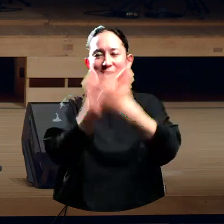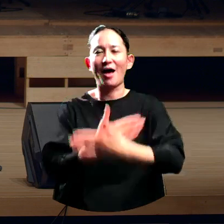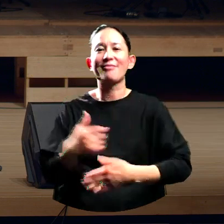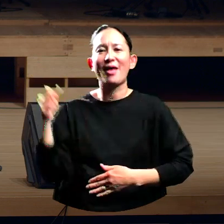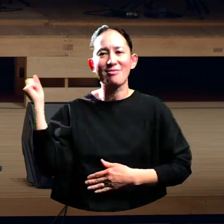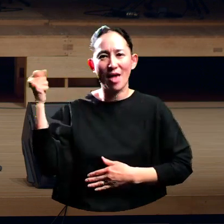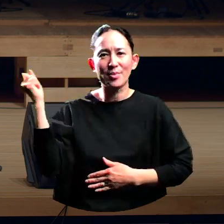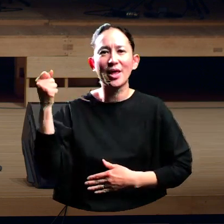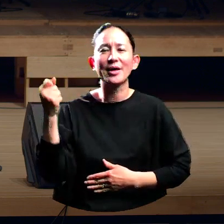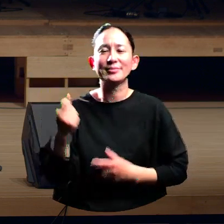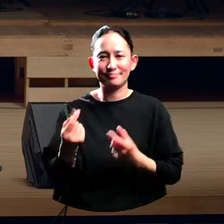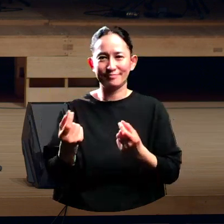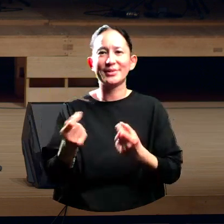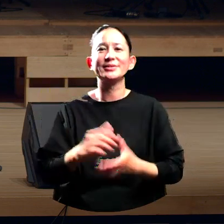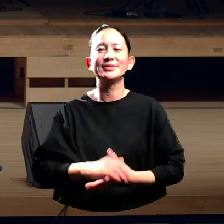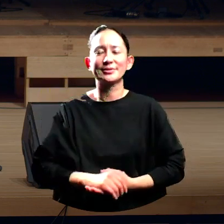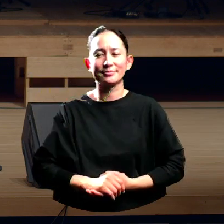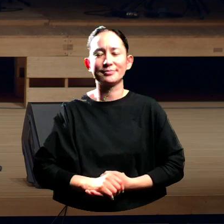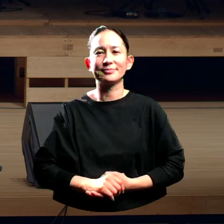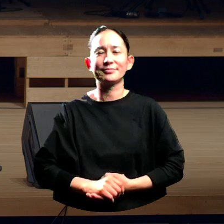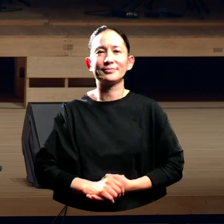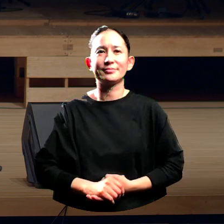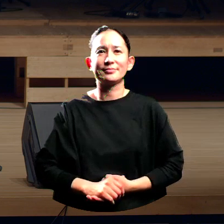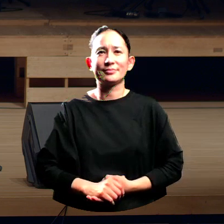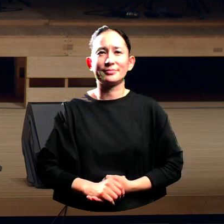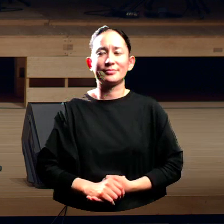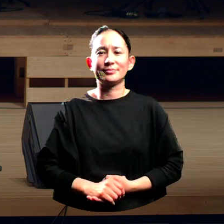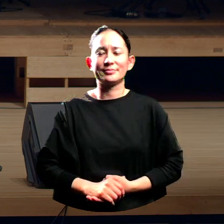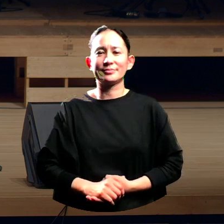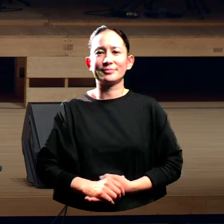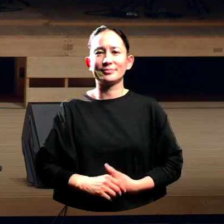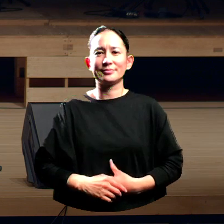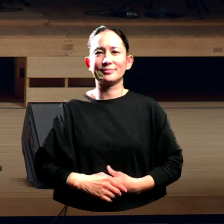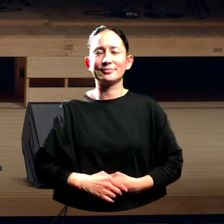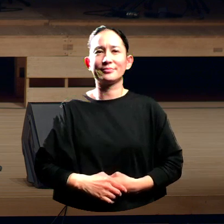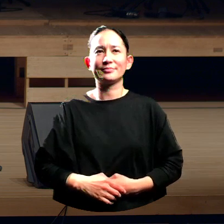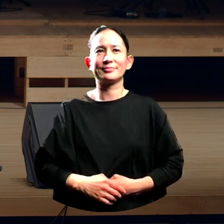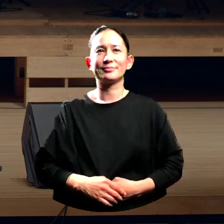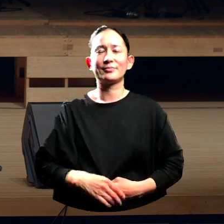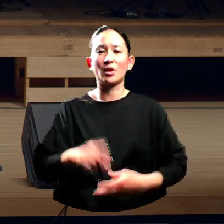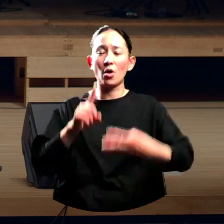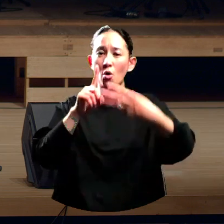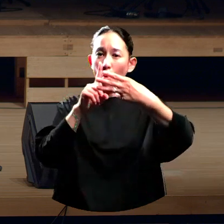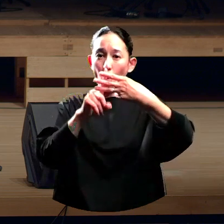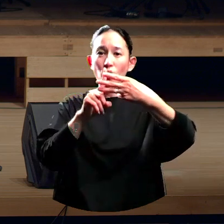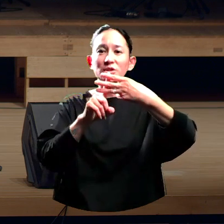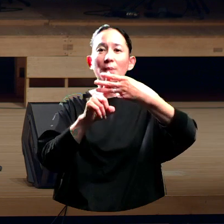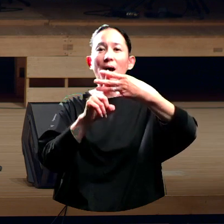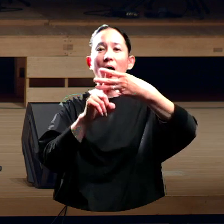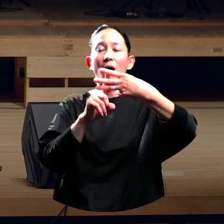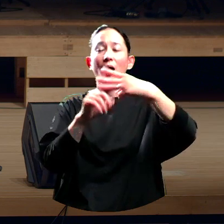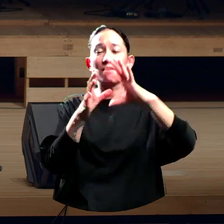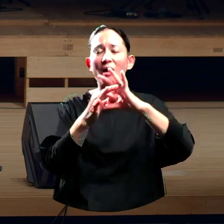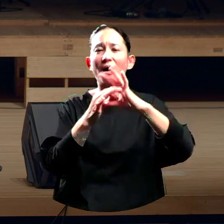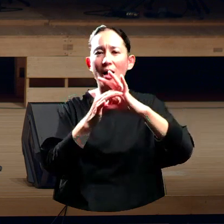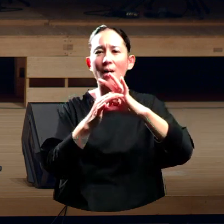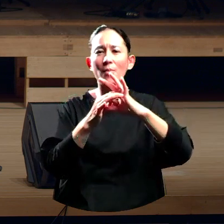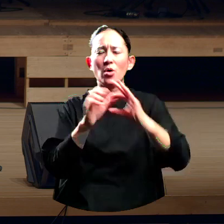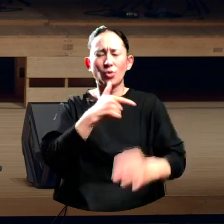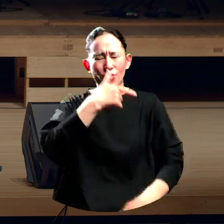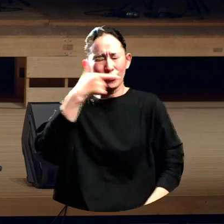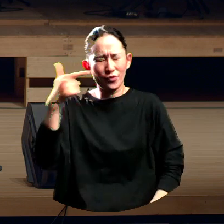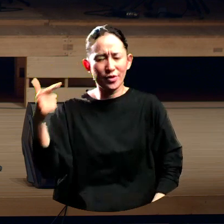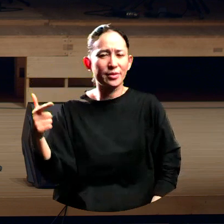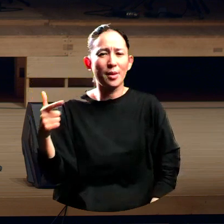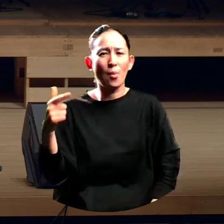his statue by Michelangelo. David was a king of Israel. 王様になるんですから、非常に優秀な男です。 He was